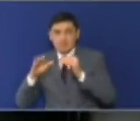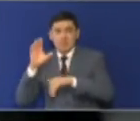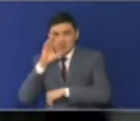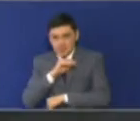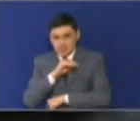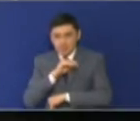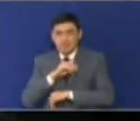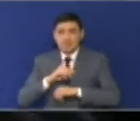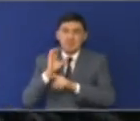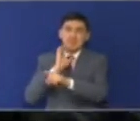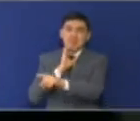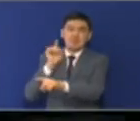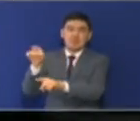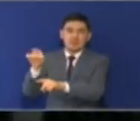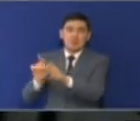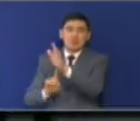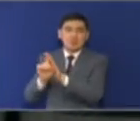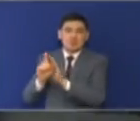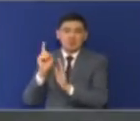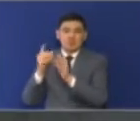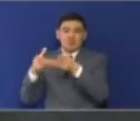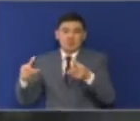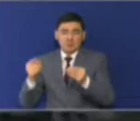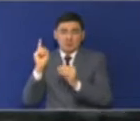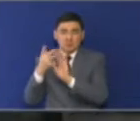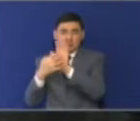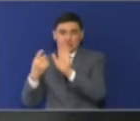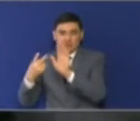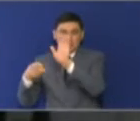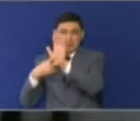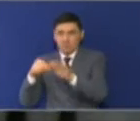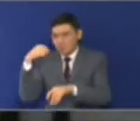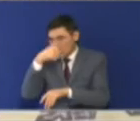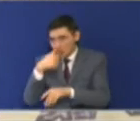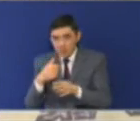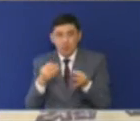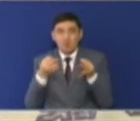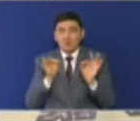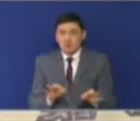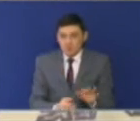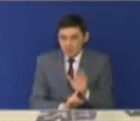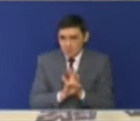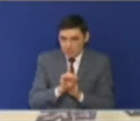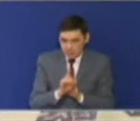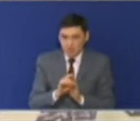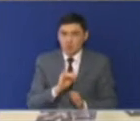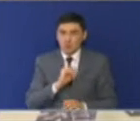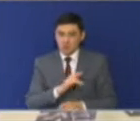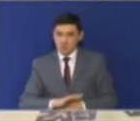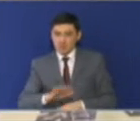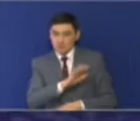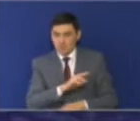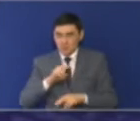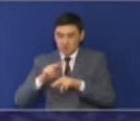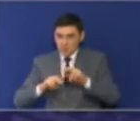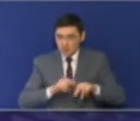северной точке магистрали началось весной 1927 года, а осенью строительство стартовало и на юге.